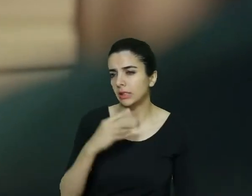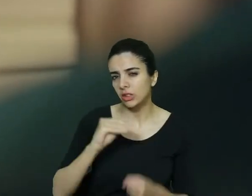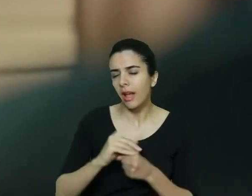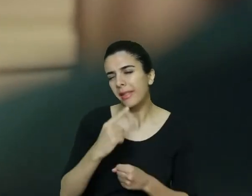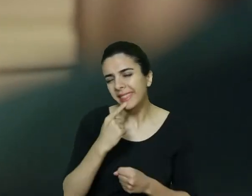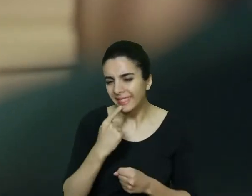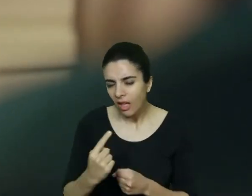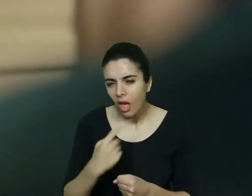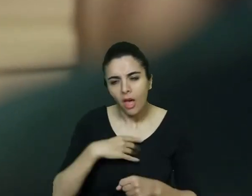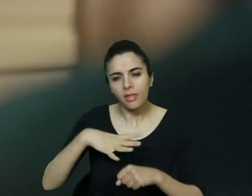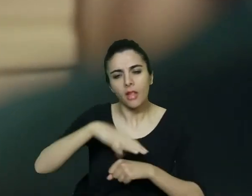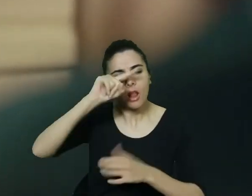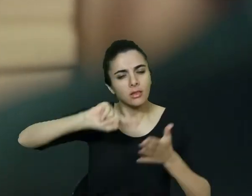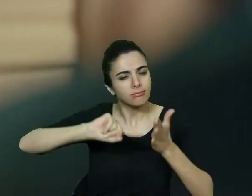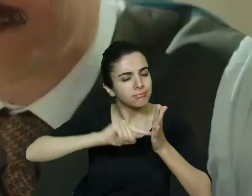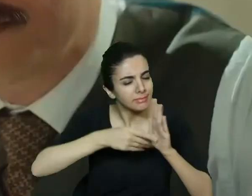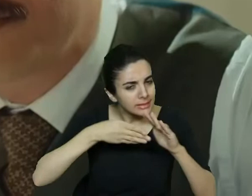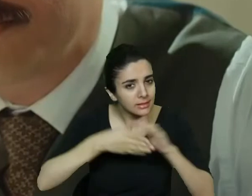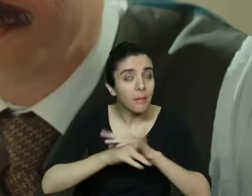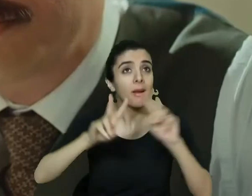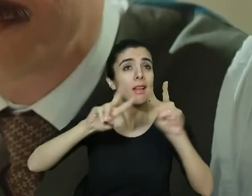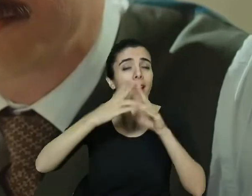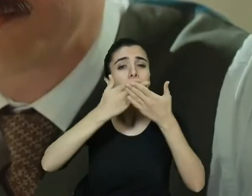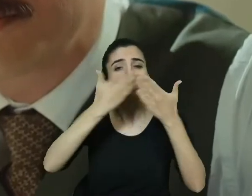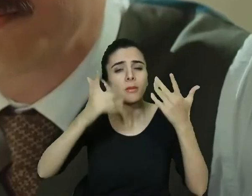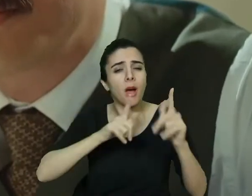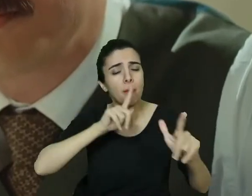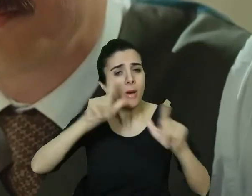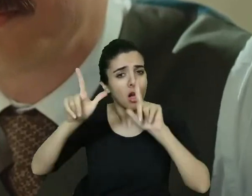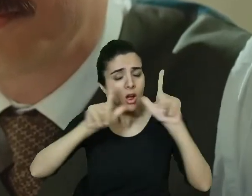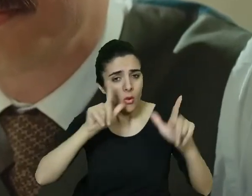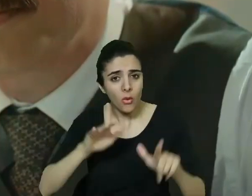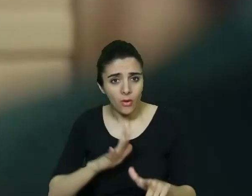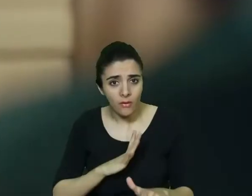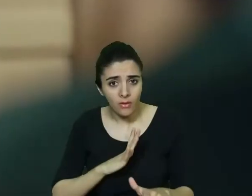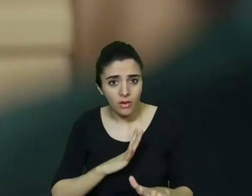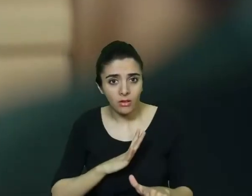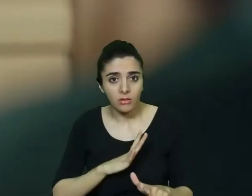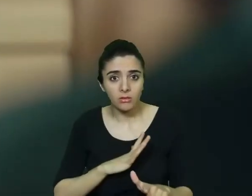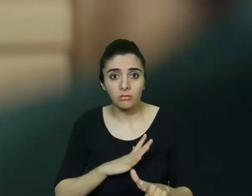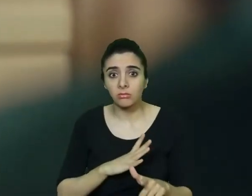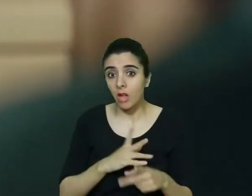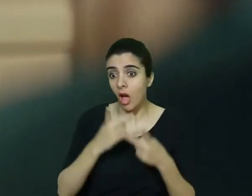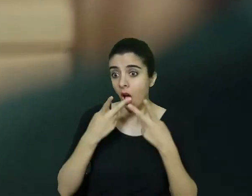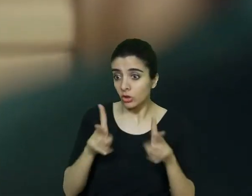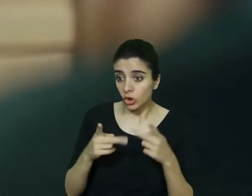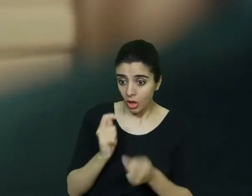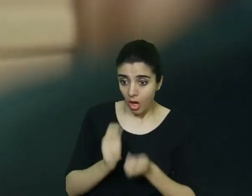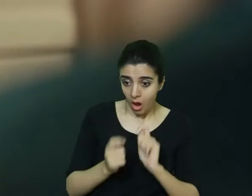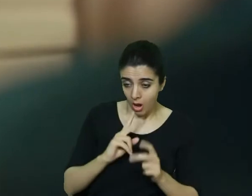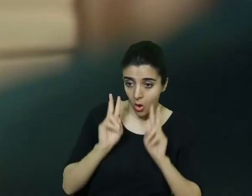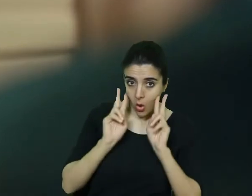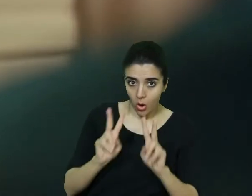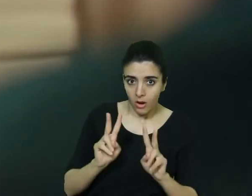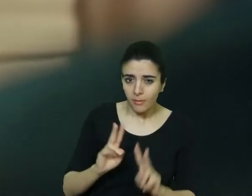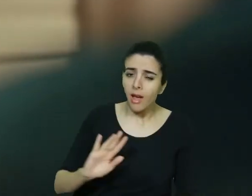için. Yıldızlar, yakarışlar, açık kartlar.